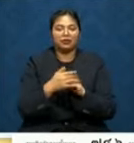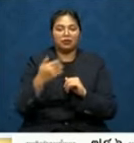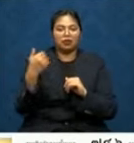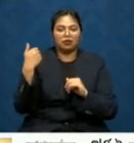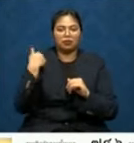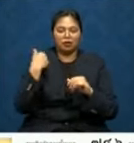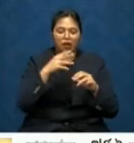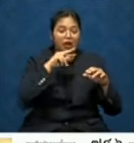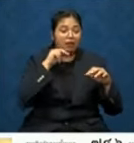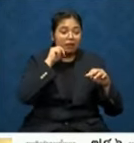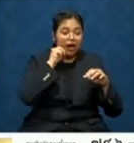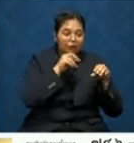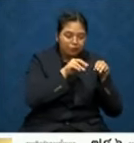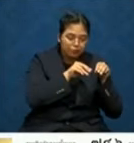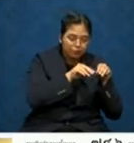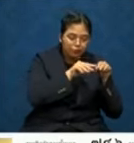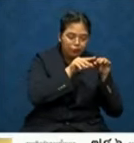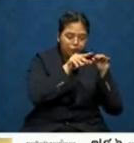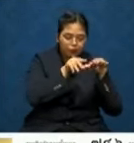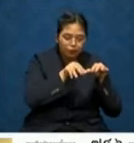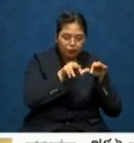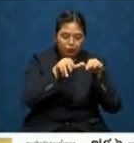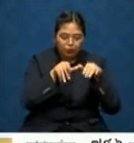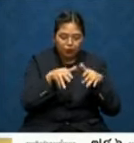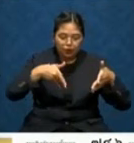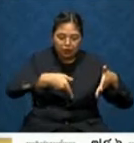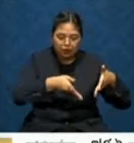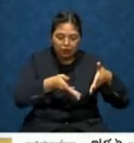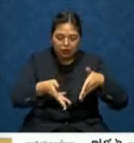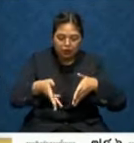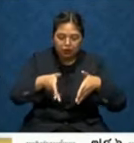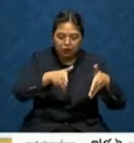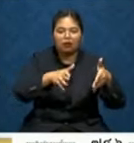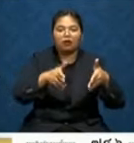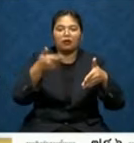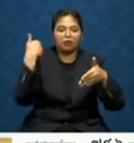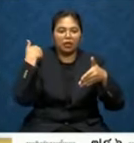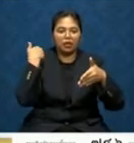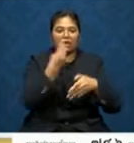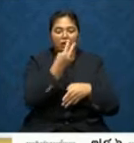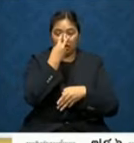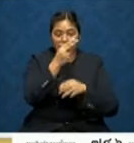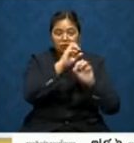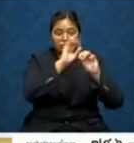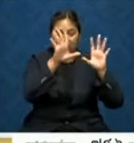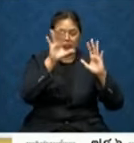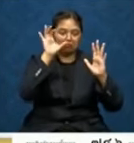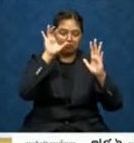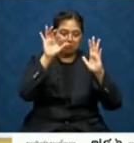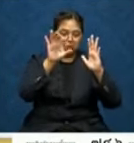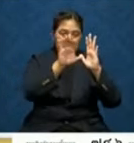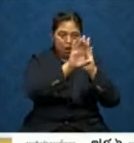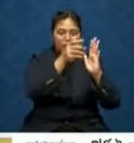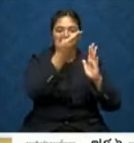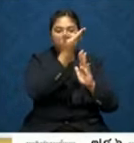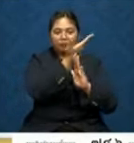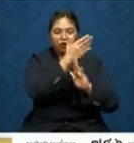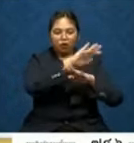รินไหล่น้ำออกมาตามลำห้วยหนองคลองบึงได้ครับเห็นพื้นที่เขาวงโล้นไหมครับประเทศไทยมีไม่มากหรอกครับ